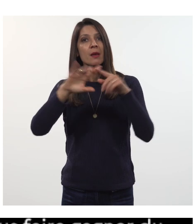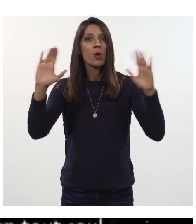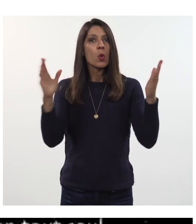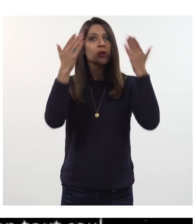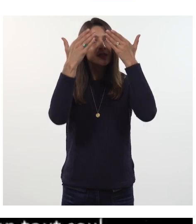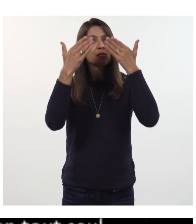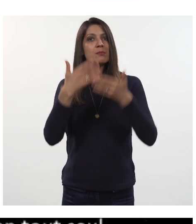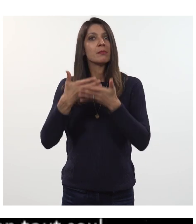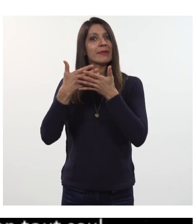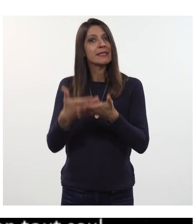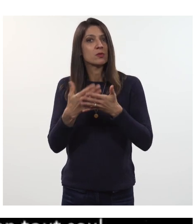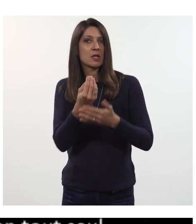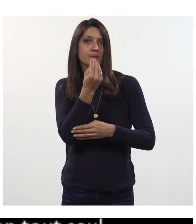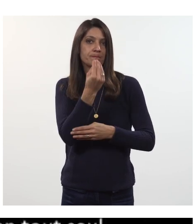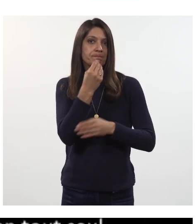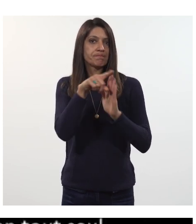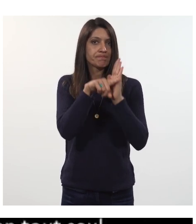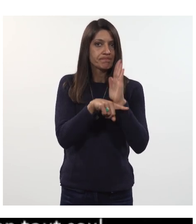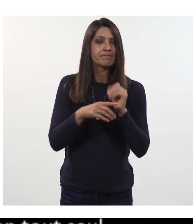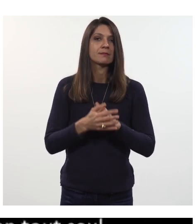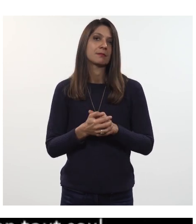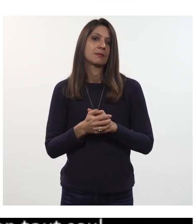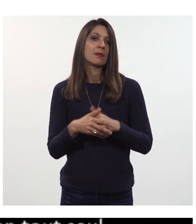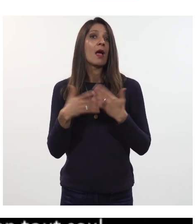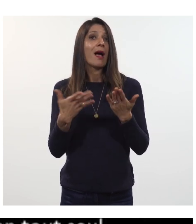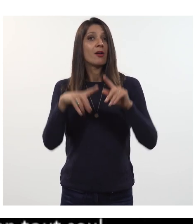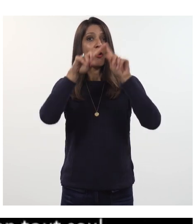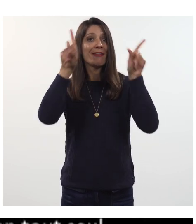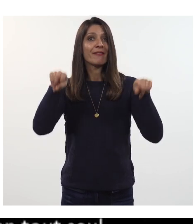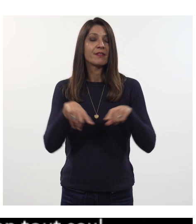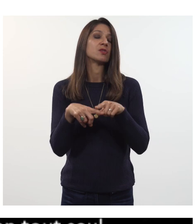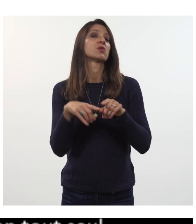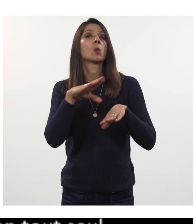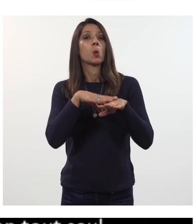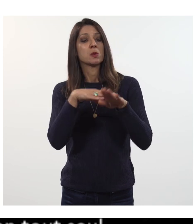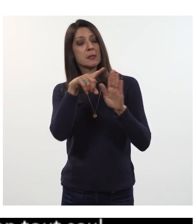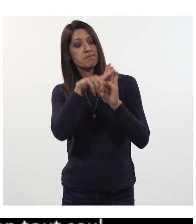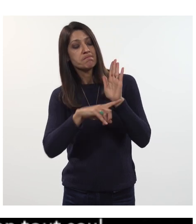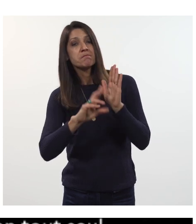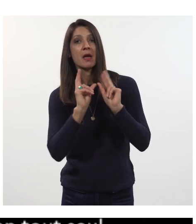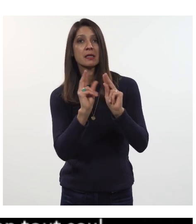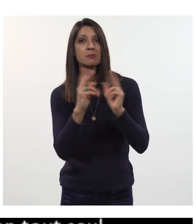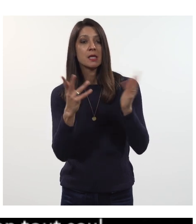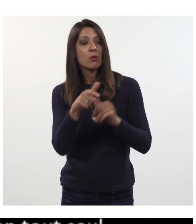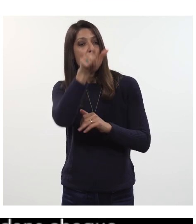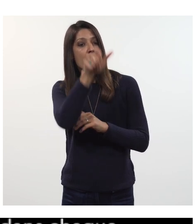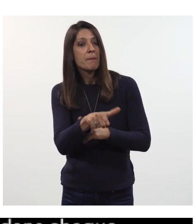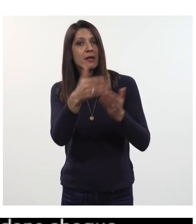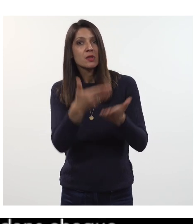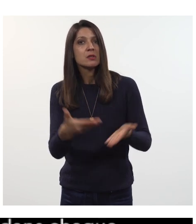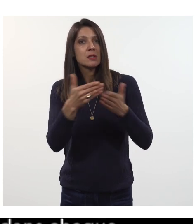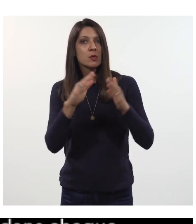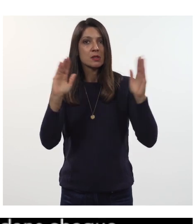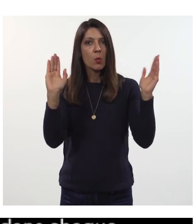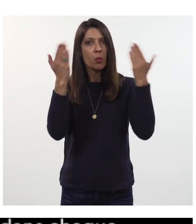charge diététique. Cette fiche conseil nous rappelle quelles sont les particularités liées aux troubles du spectre de